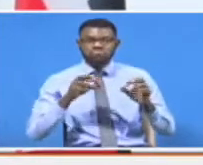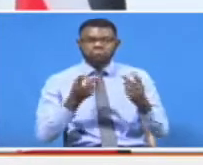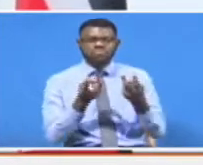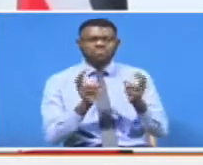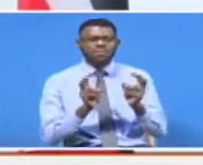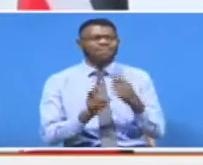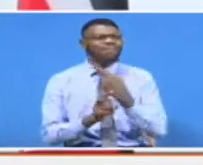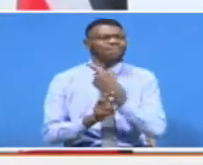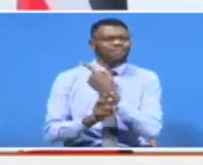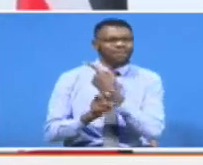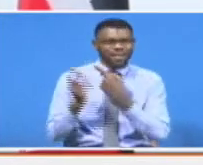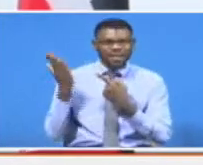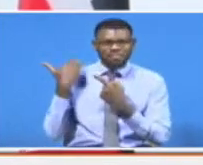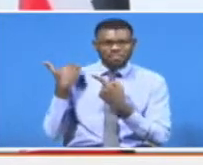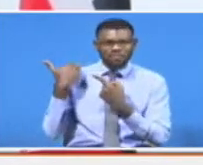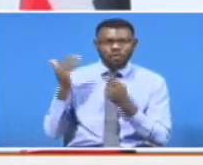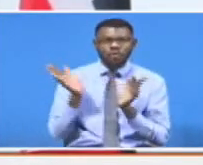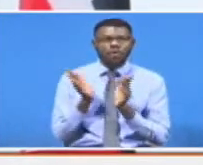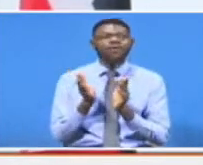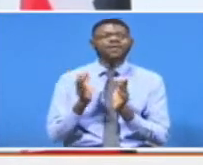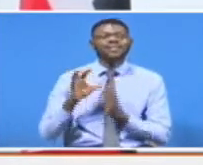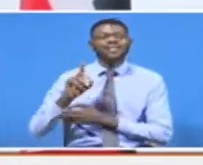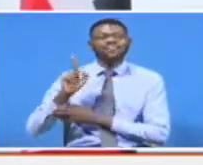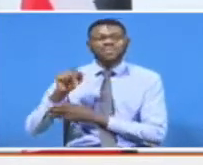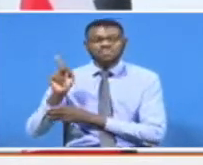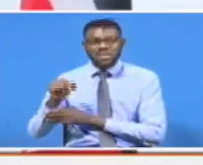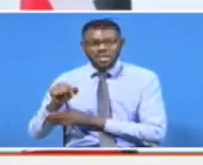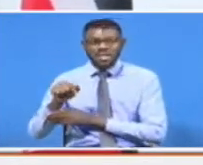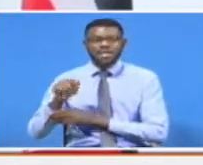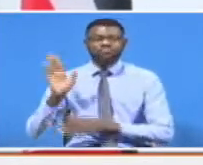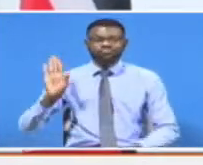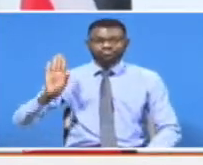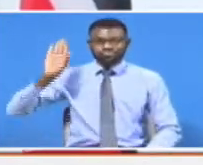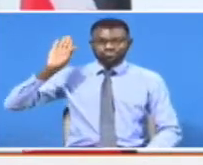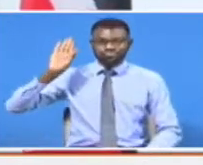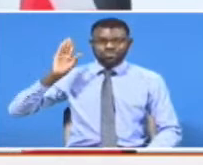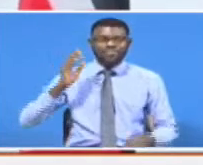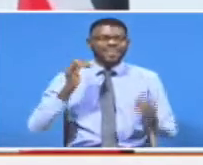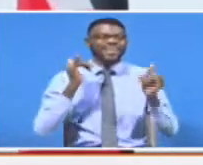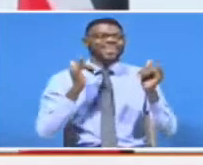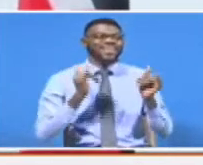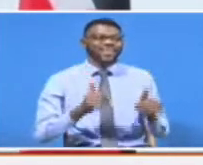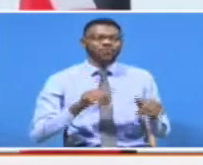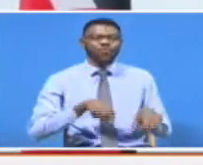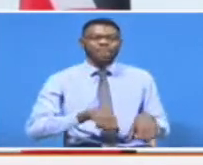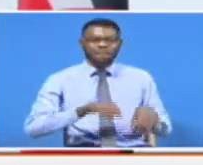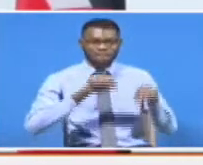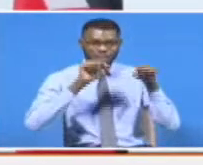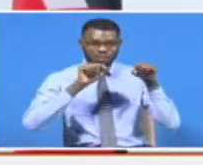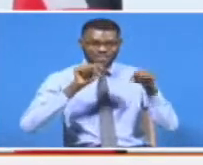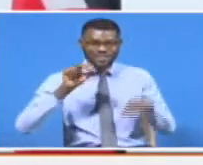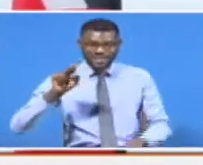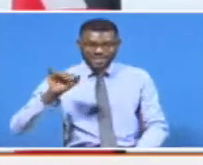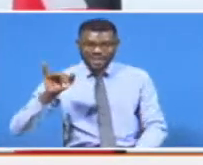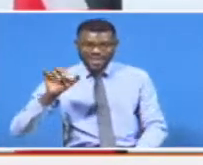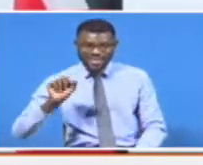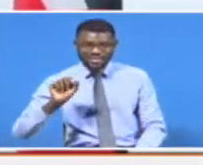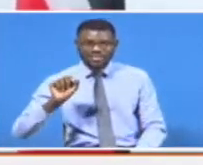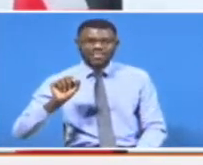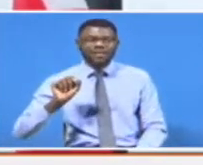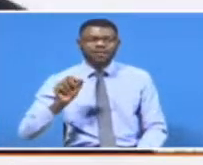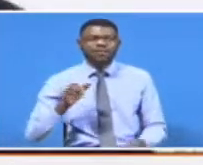wa mashtaka ya umma Nurdin Haji kula kiapo kipya cha kuwa mkurugenzi mkuu wa shirika la ujasusi nchini